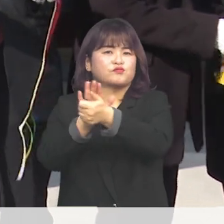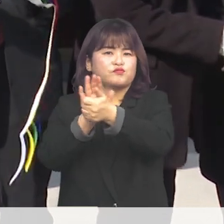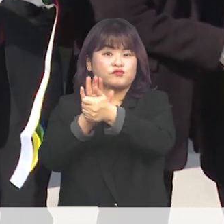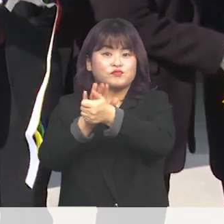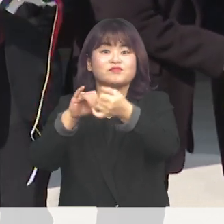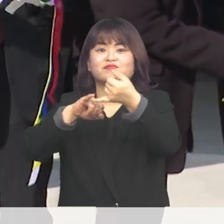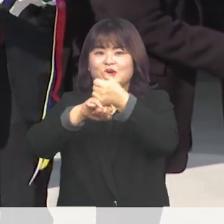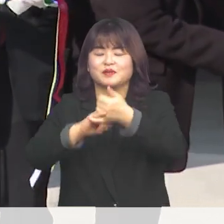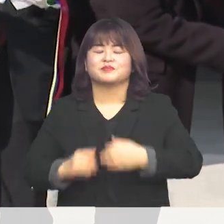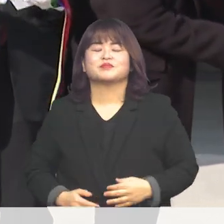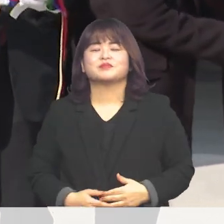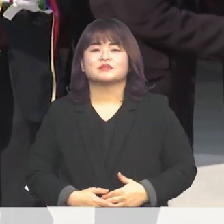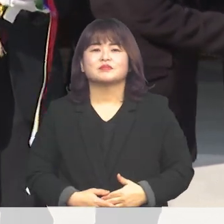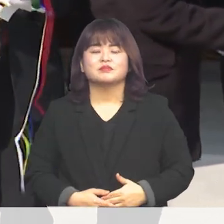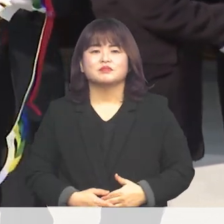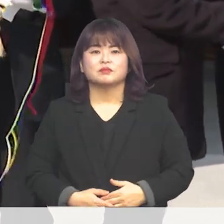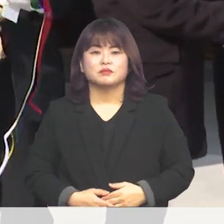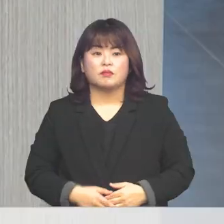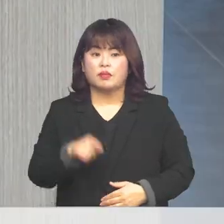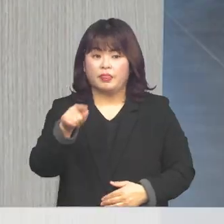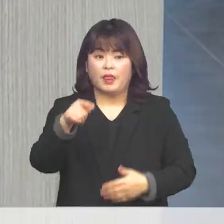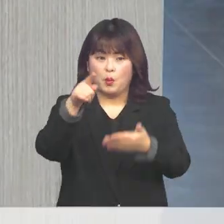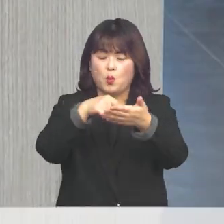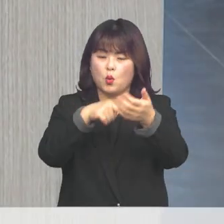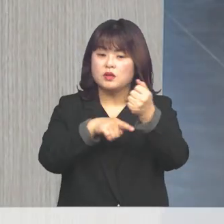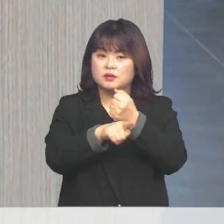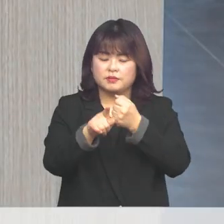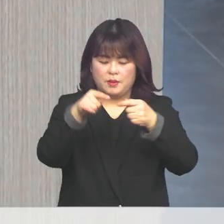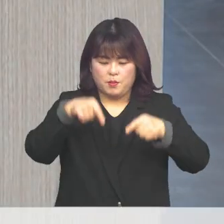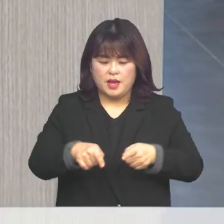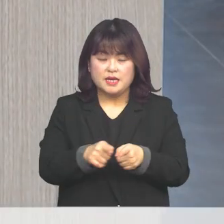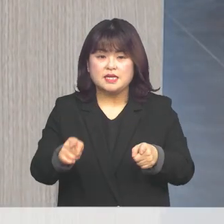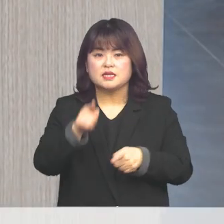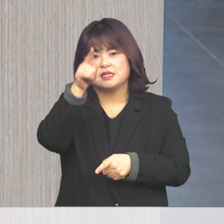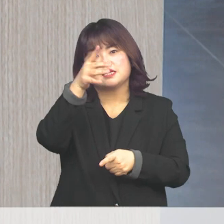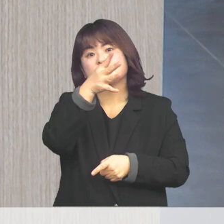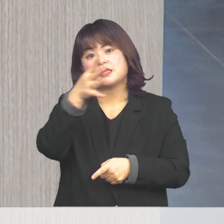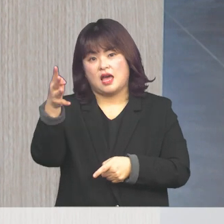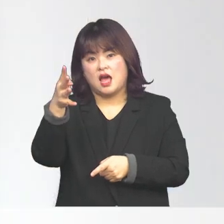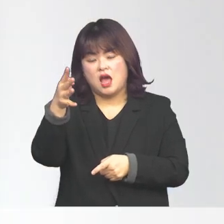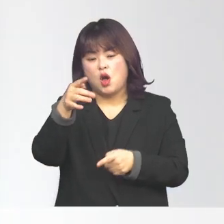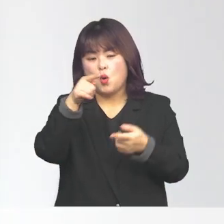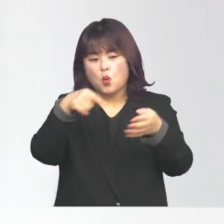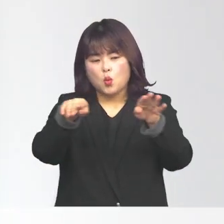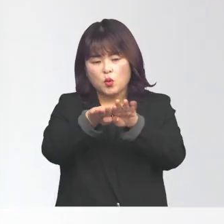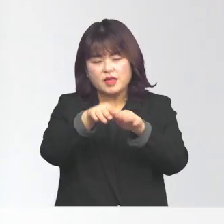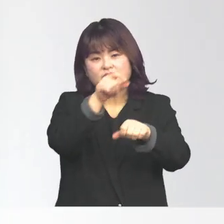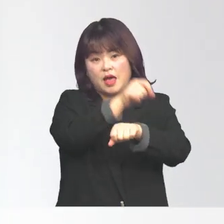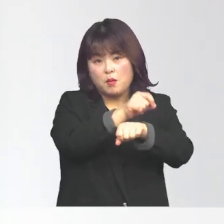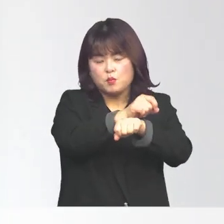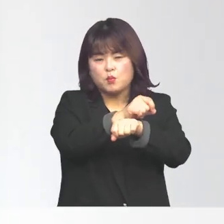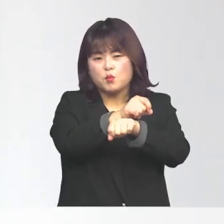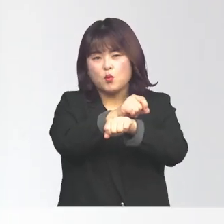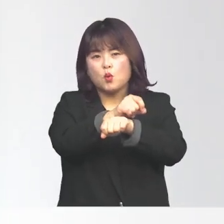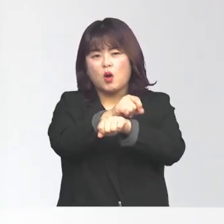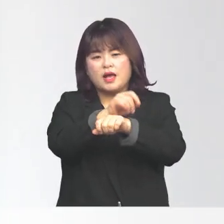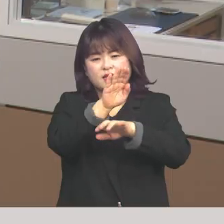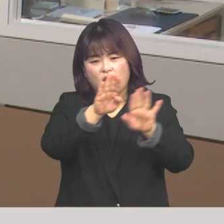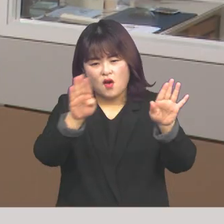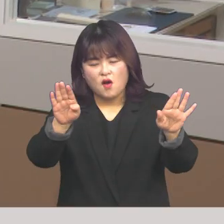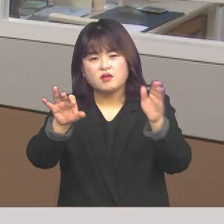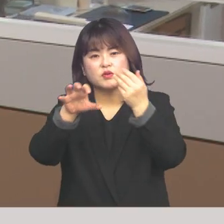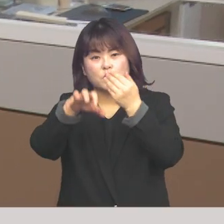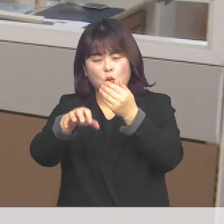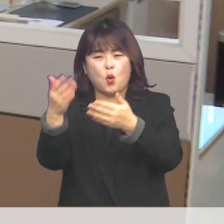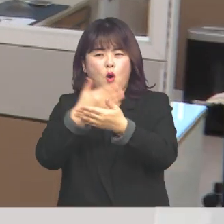지원을 아끼지 않겠다고 말했습니다. 보훈회관은 지하 1층, 지상 4층 규모로 보훈단체 사무실, 전시실,